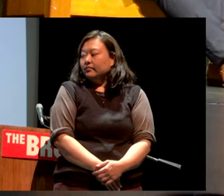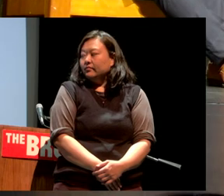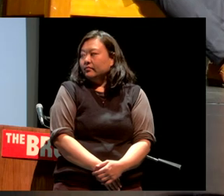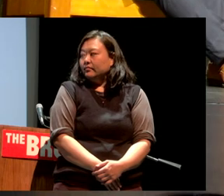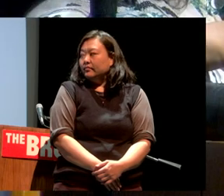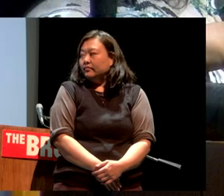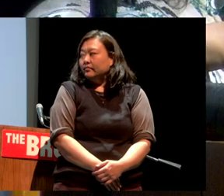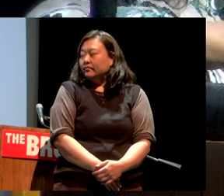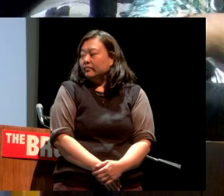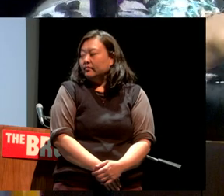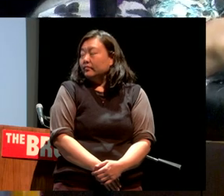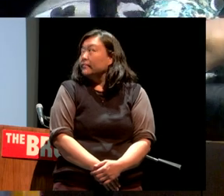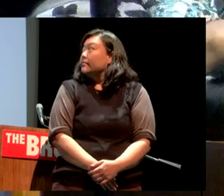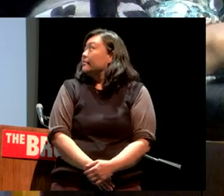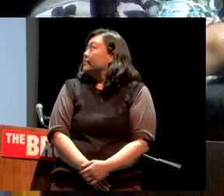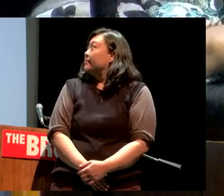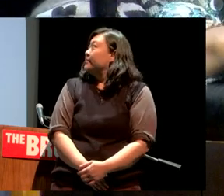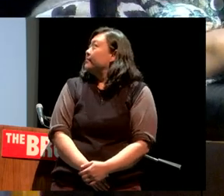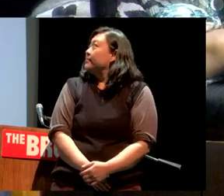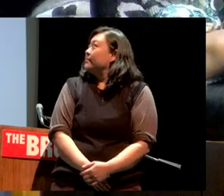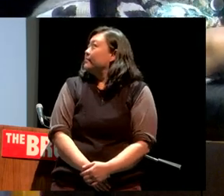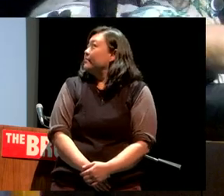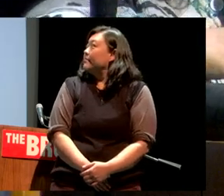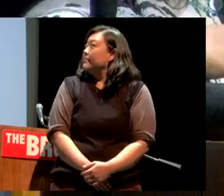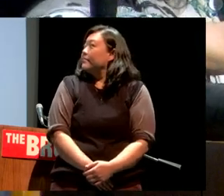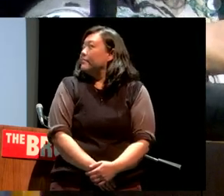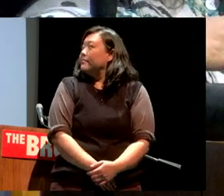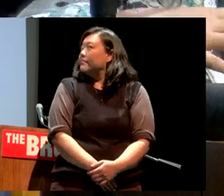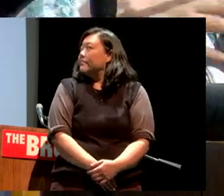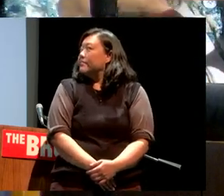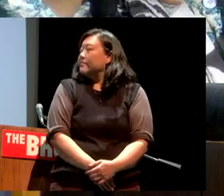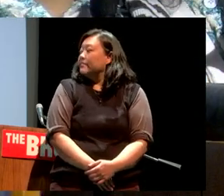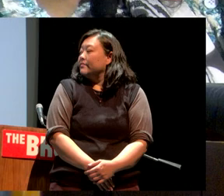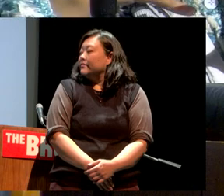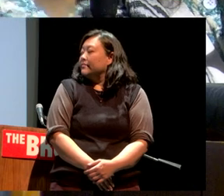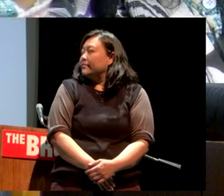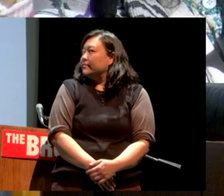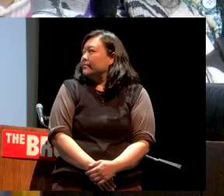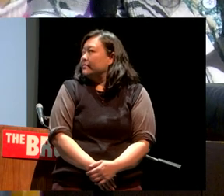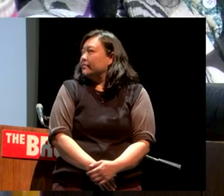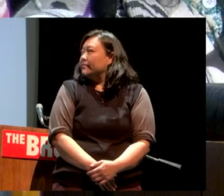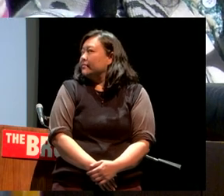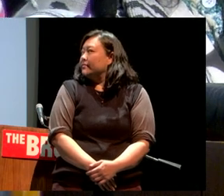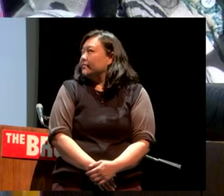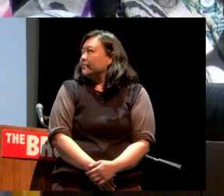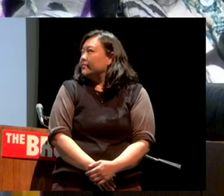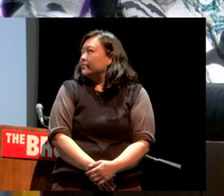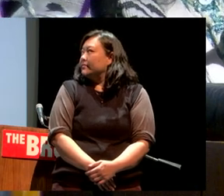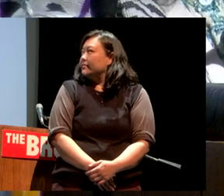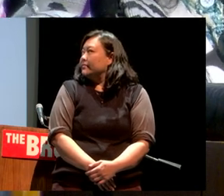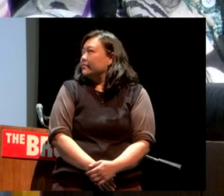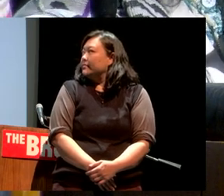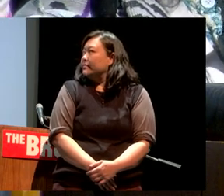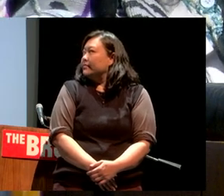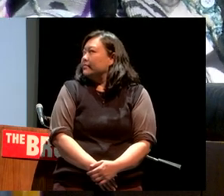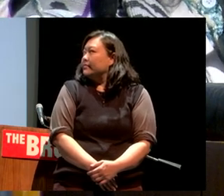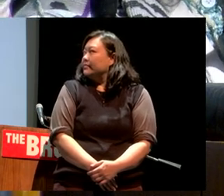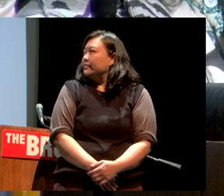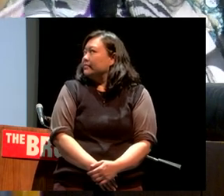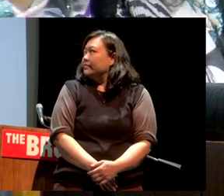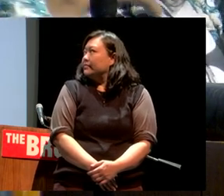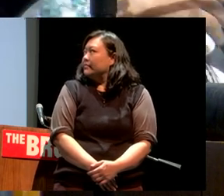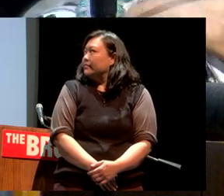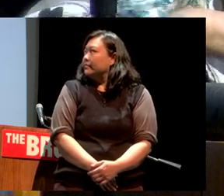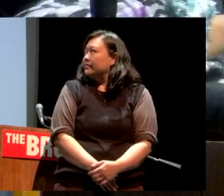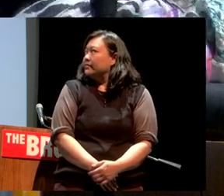ですよ。だからちょっと質問とずれてるかもしれないけど、そのすごい長期間の寿命っていうのは僕は考えて